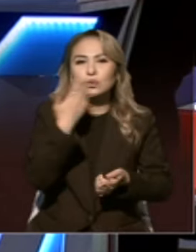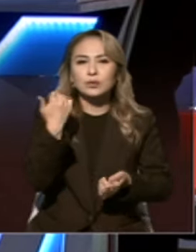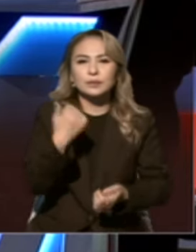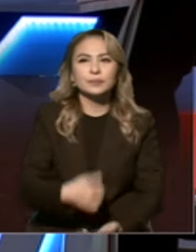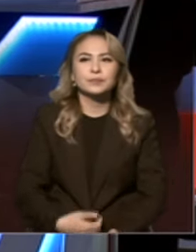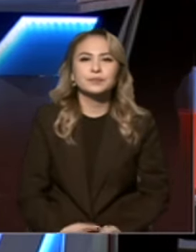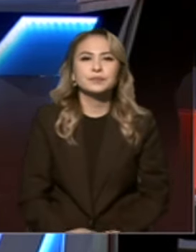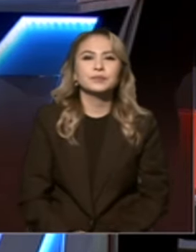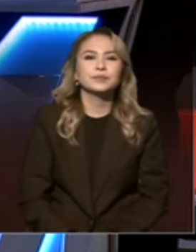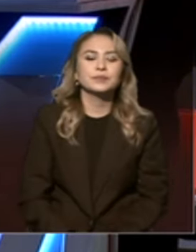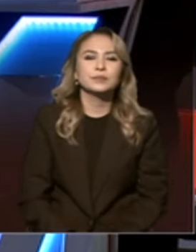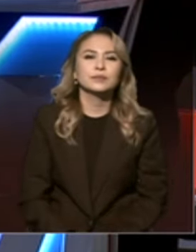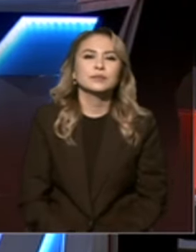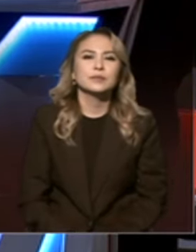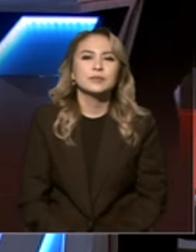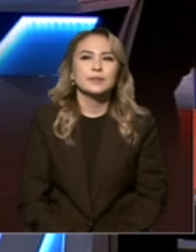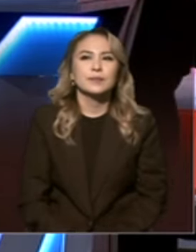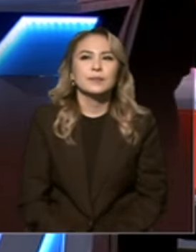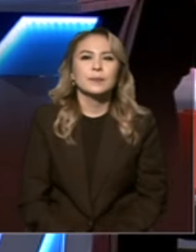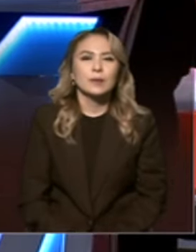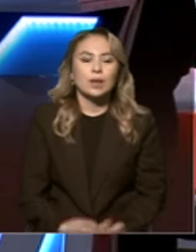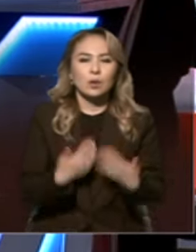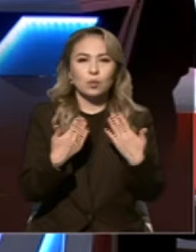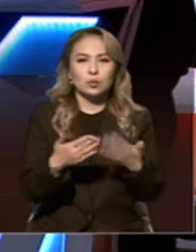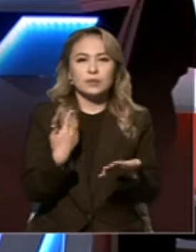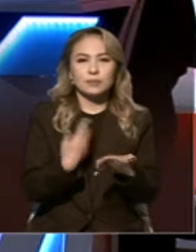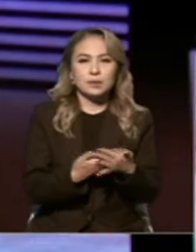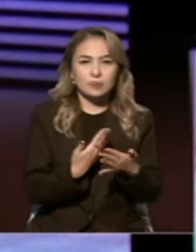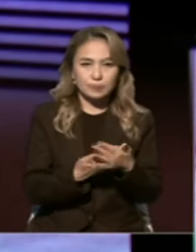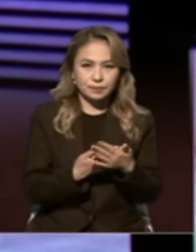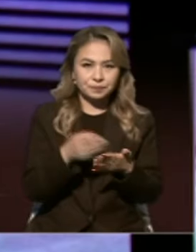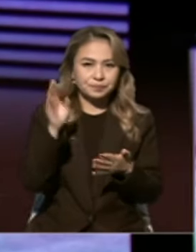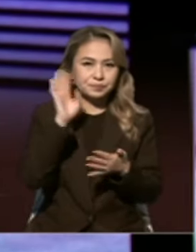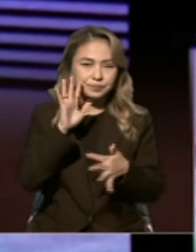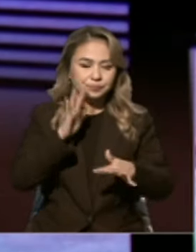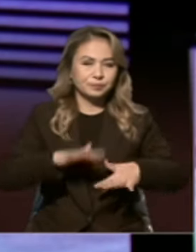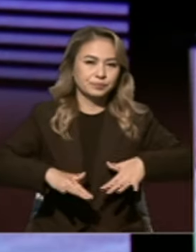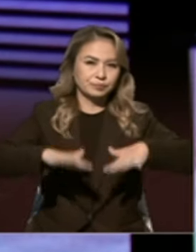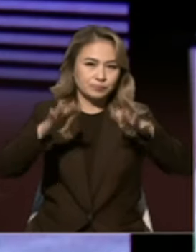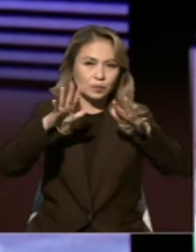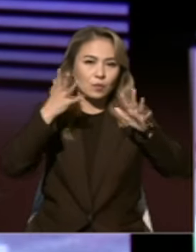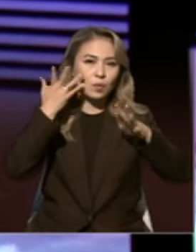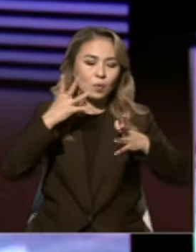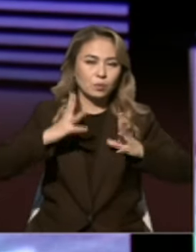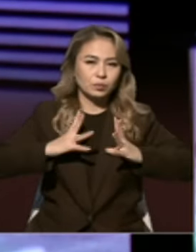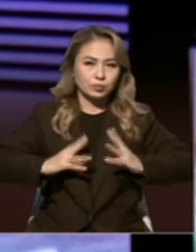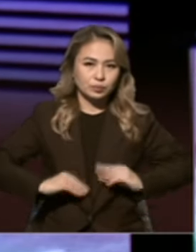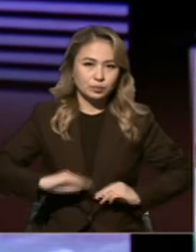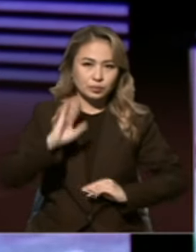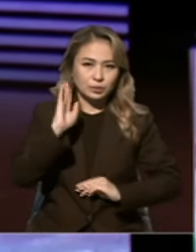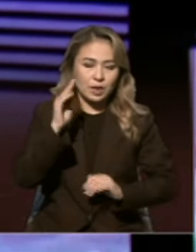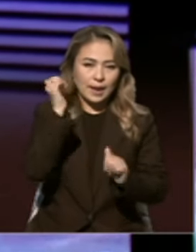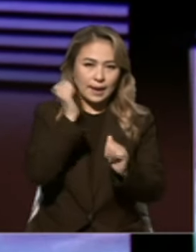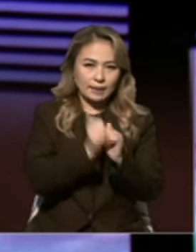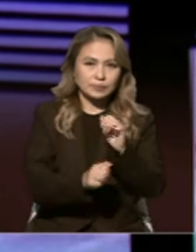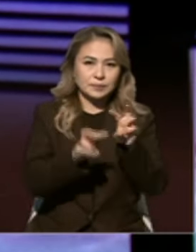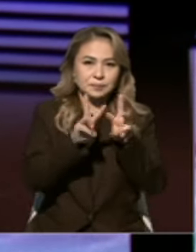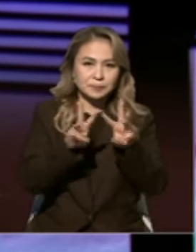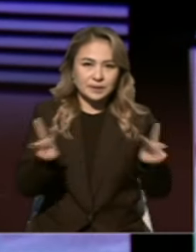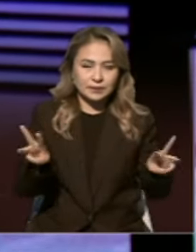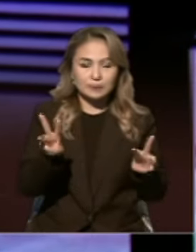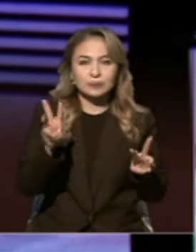жоқ. Енді осы мына су апаты басылғаннан кейін әрбір министрліктің